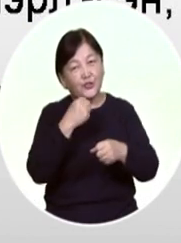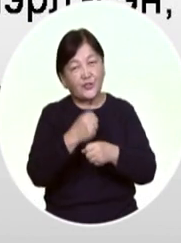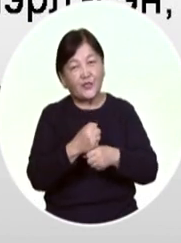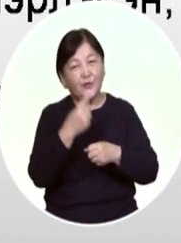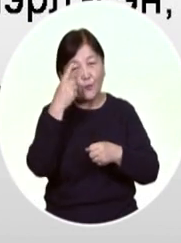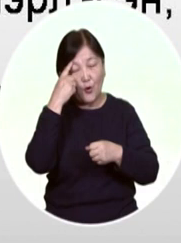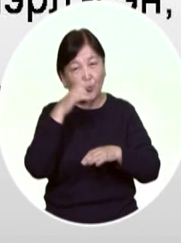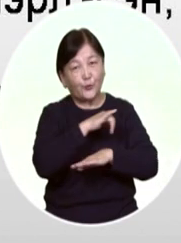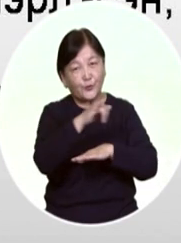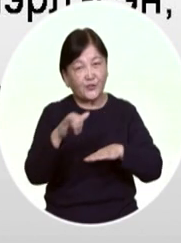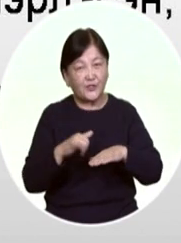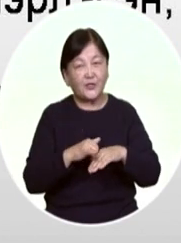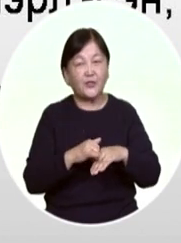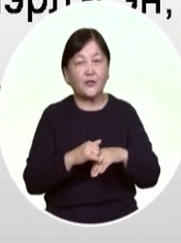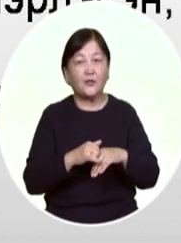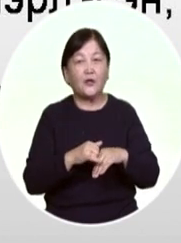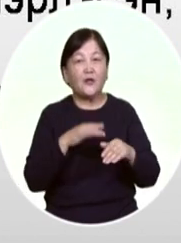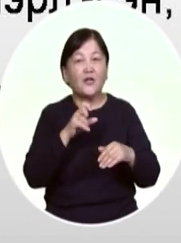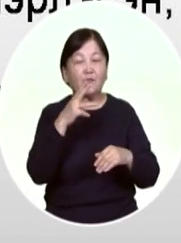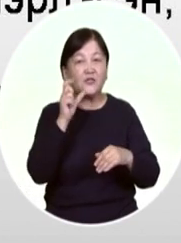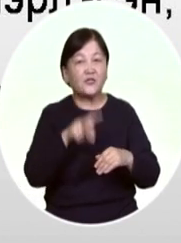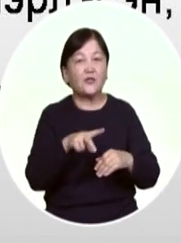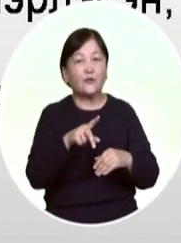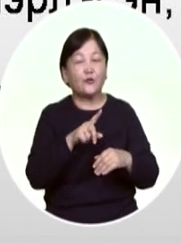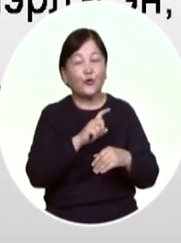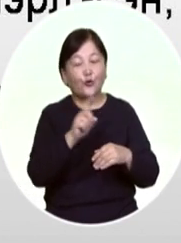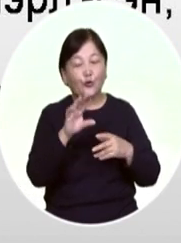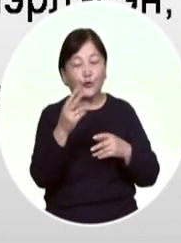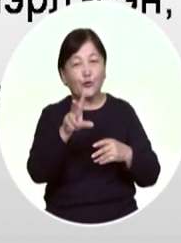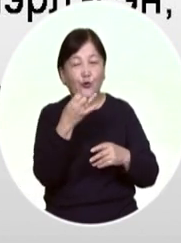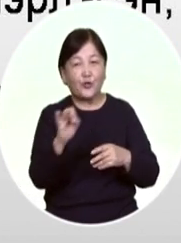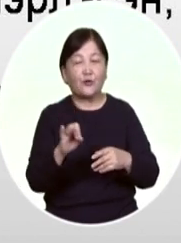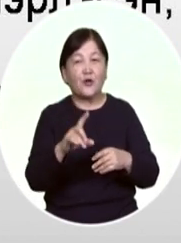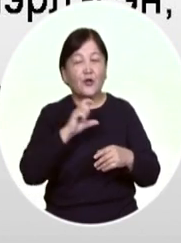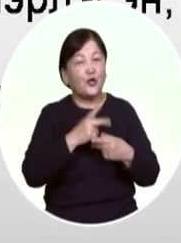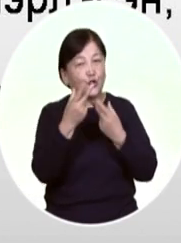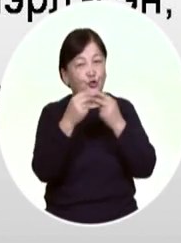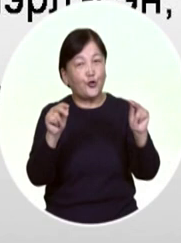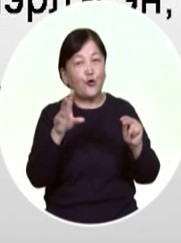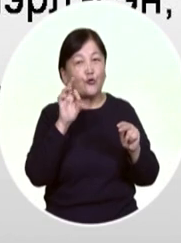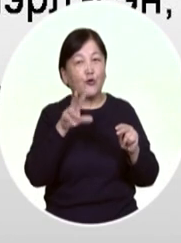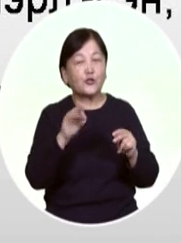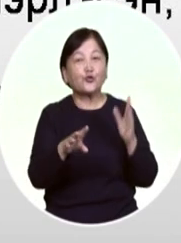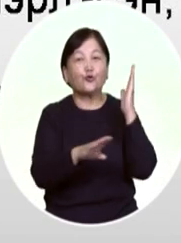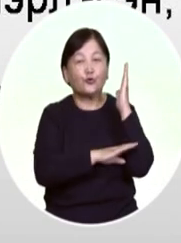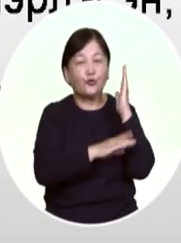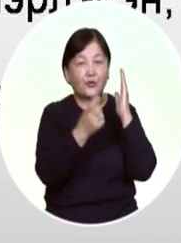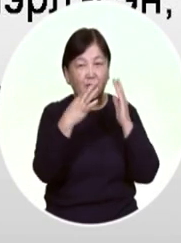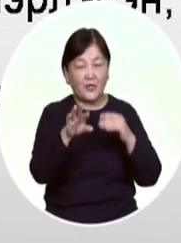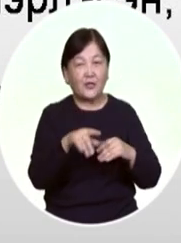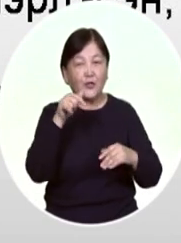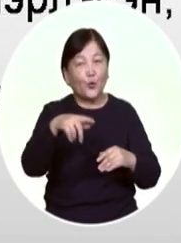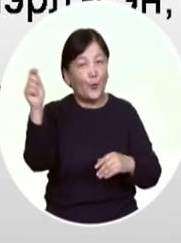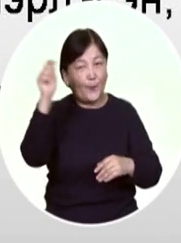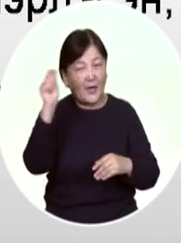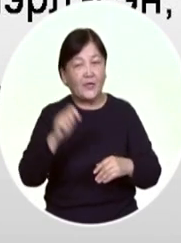улсын тэмцэл хөдөлмөрийн үрдүнд бид эрхчлөөг олж авсан утгаа тэмдэглэж энэ одоо баярыг